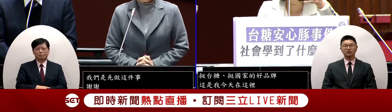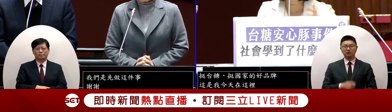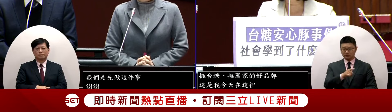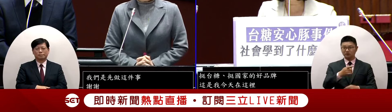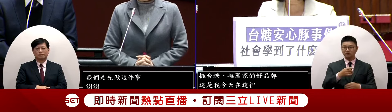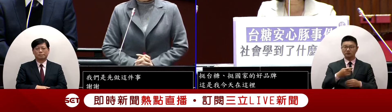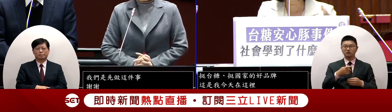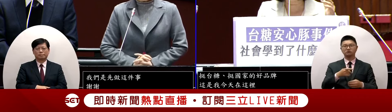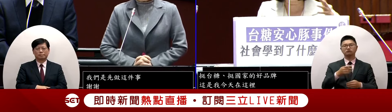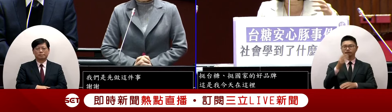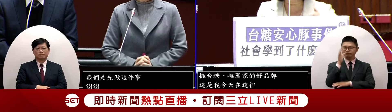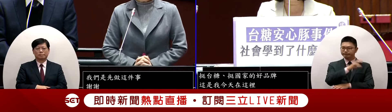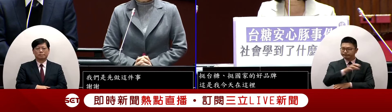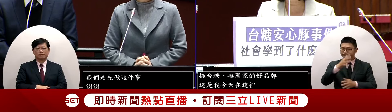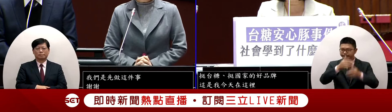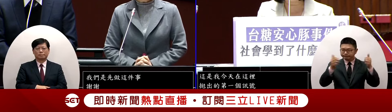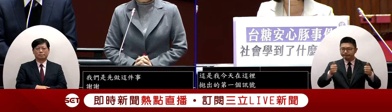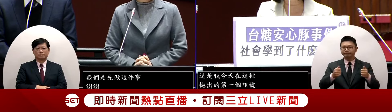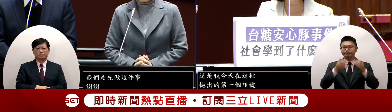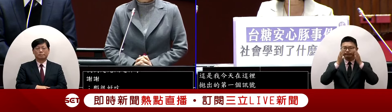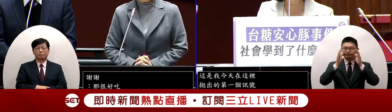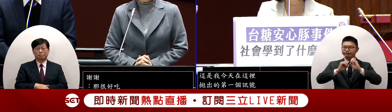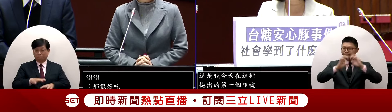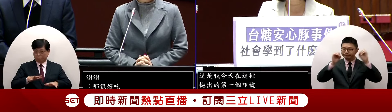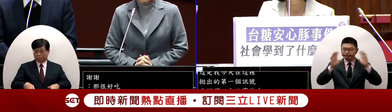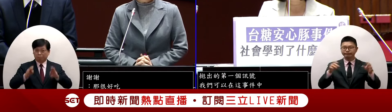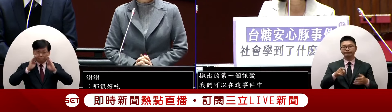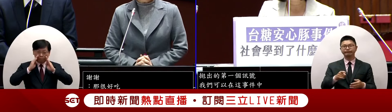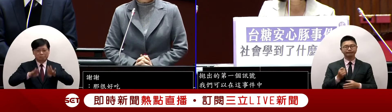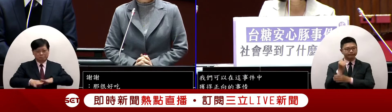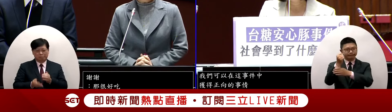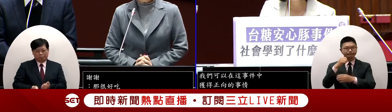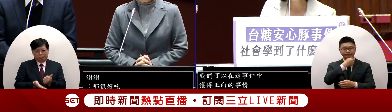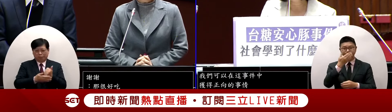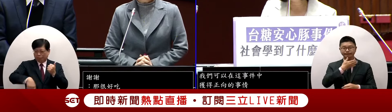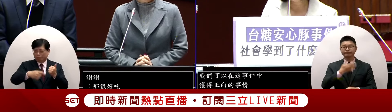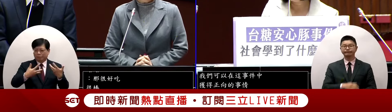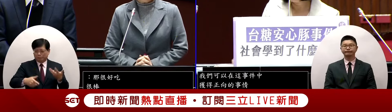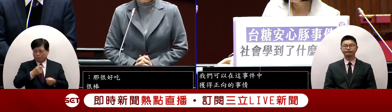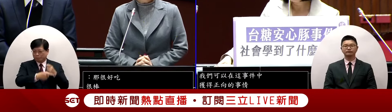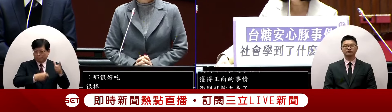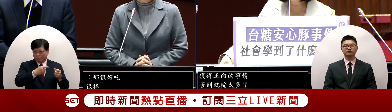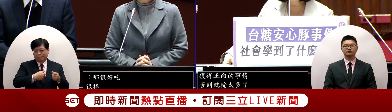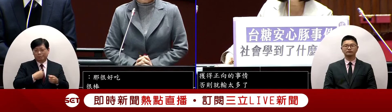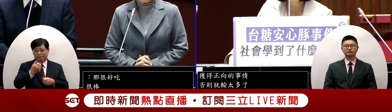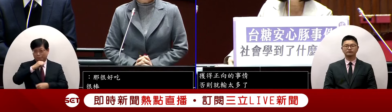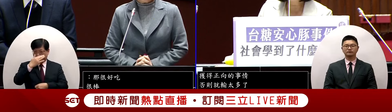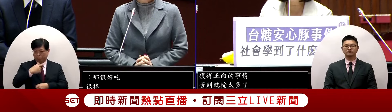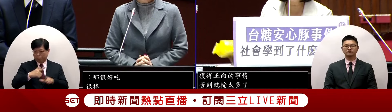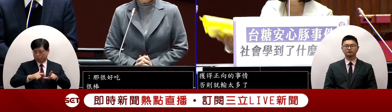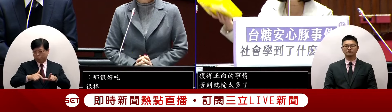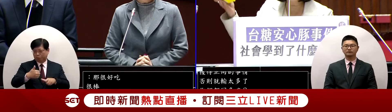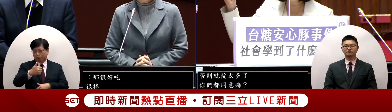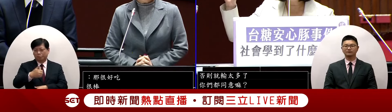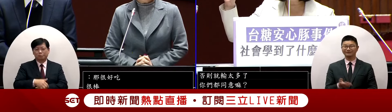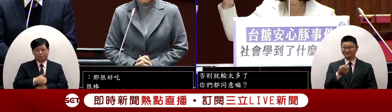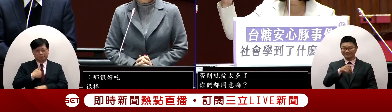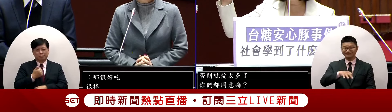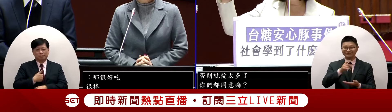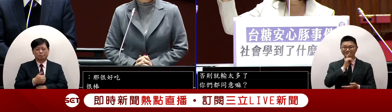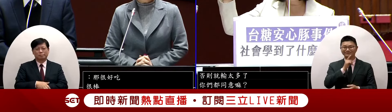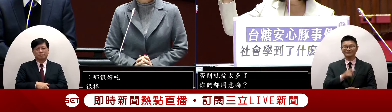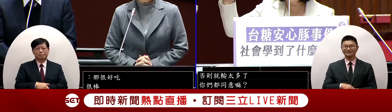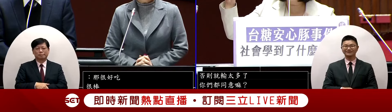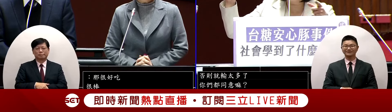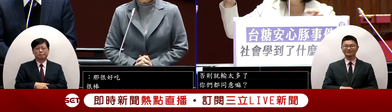上部会首长大家一起台糖买起来，台糖吃起来。 我今天的脸书来鼓励大家都用台糖的产品，台糖产品确实不错。 你刚刚说大人